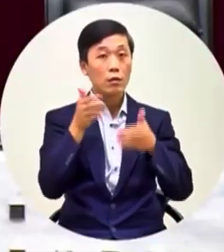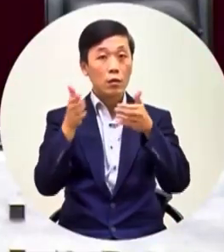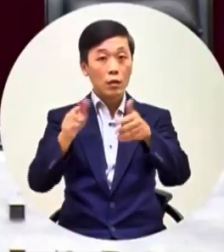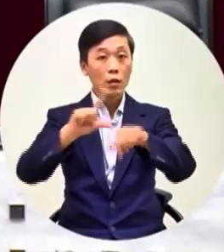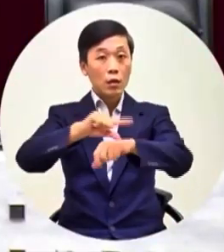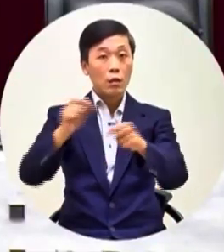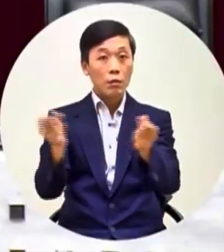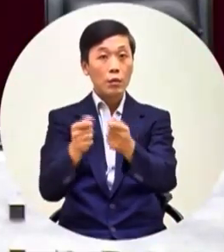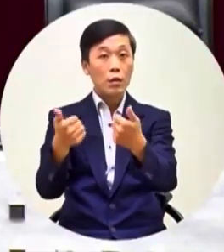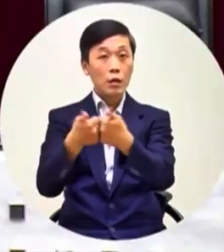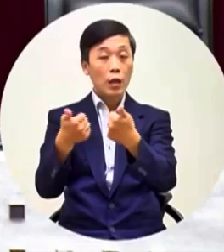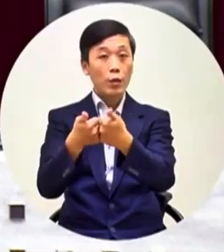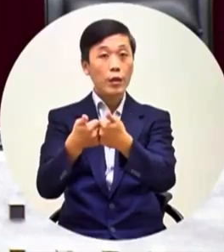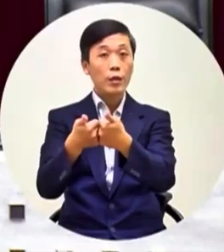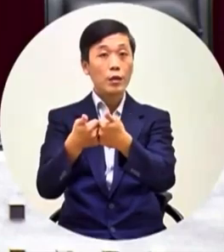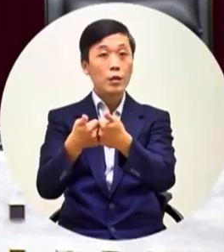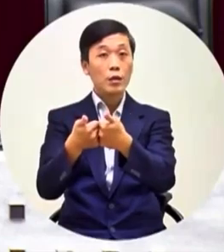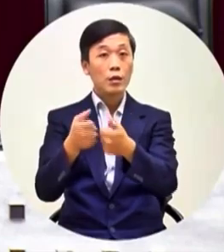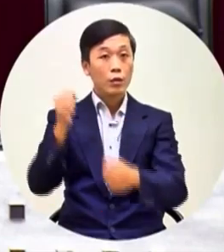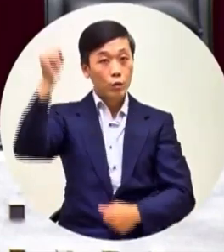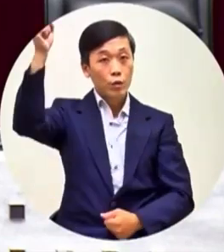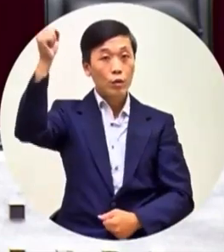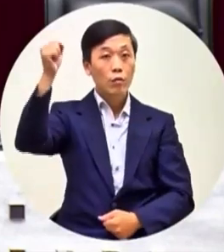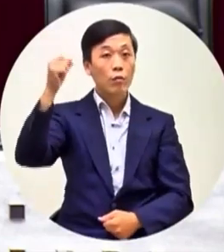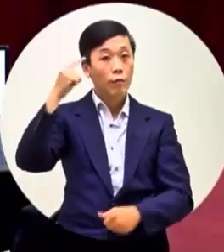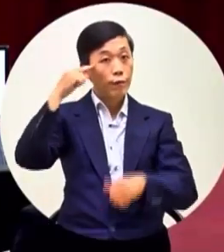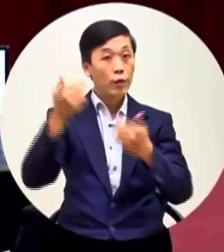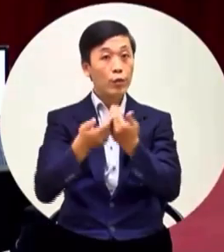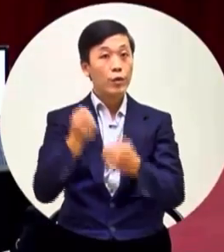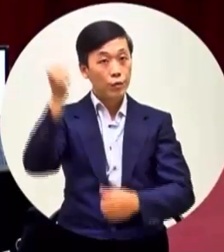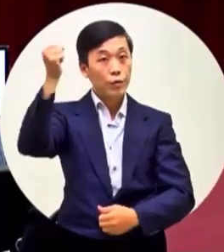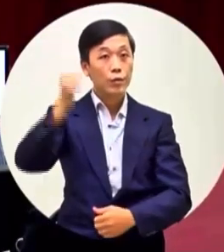会的，请举手。